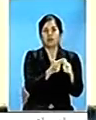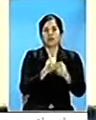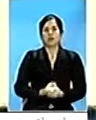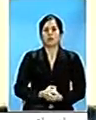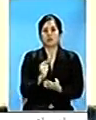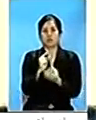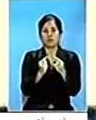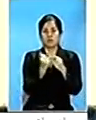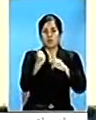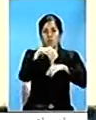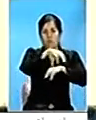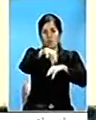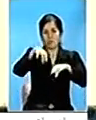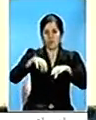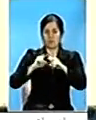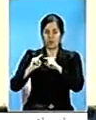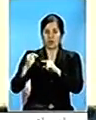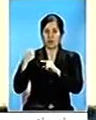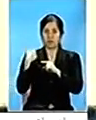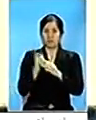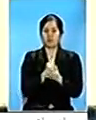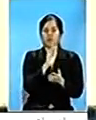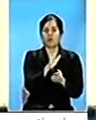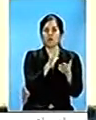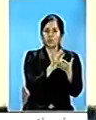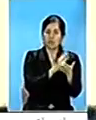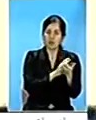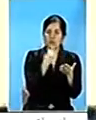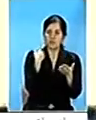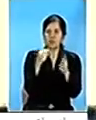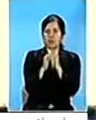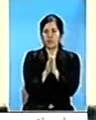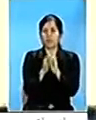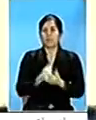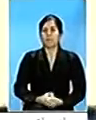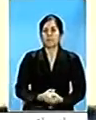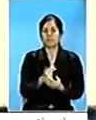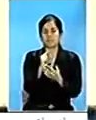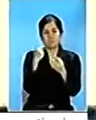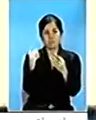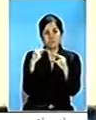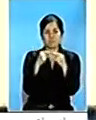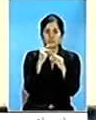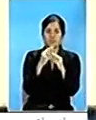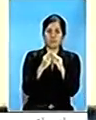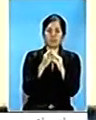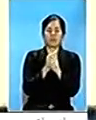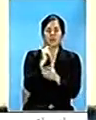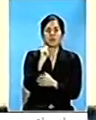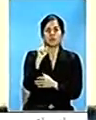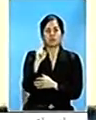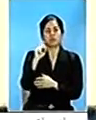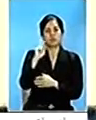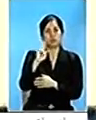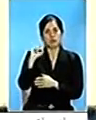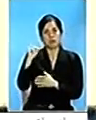รต่างๆทางด้านวิชาการนะครับหน่วยงานที่เขาเรียกว่าเป็นซิงค์แทงค์จะเป็นเช่น TDRI หรือก็ในต่างประเท